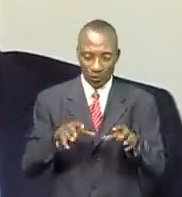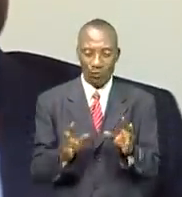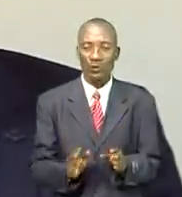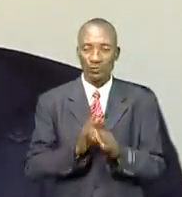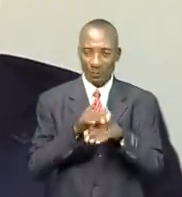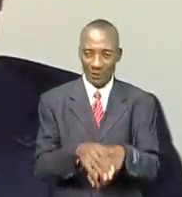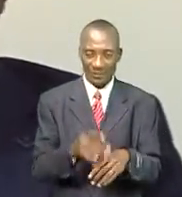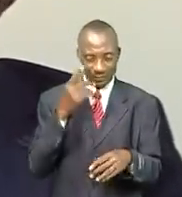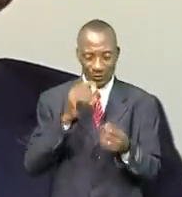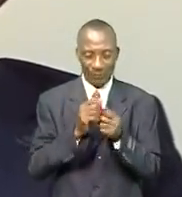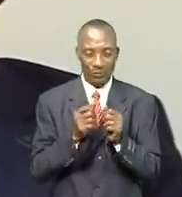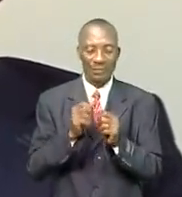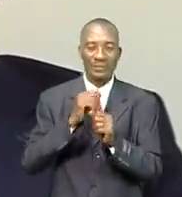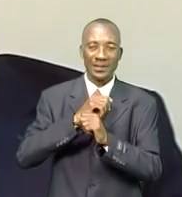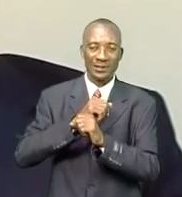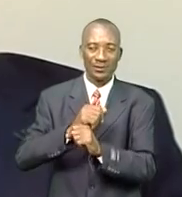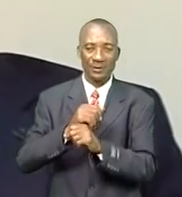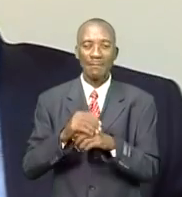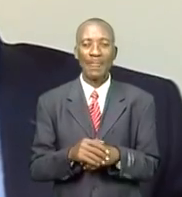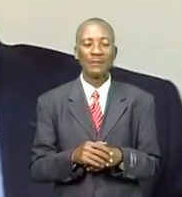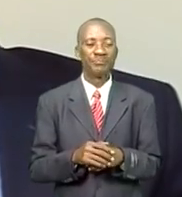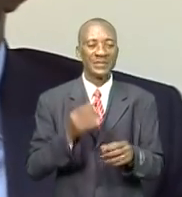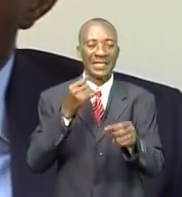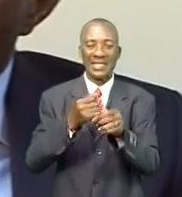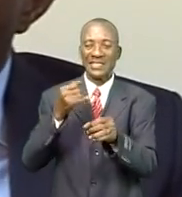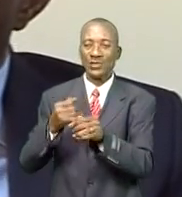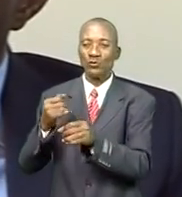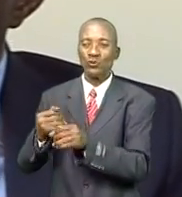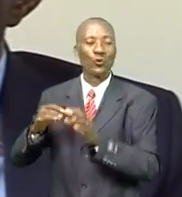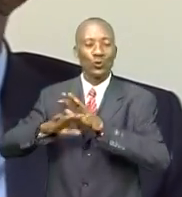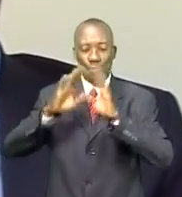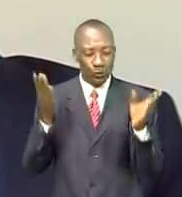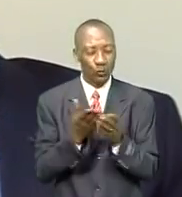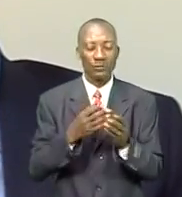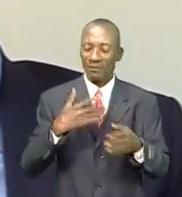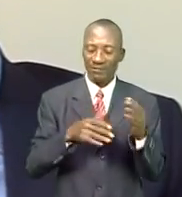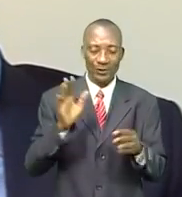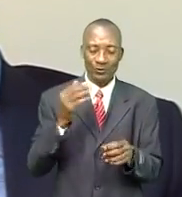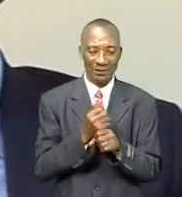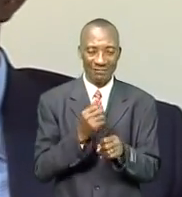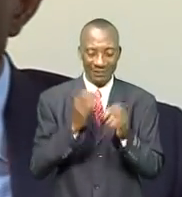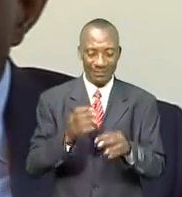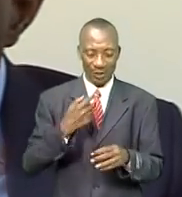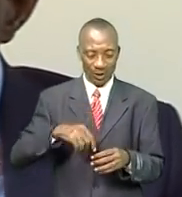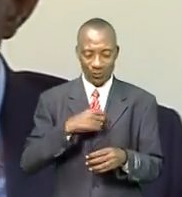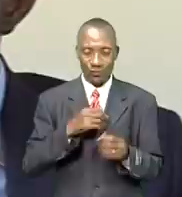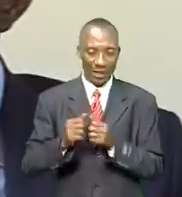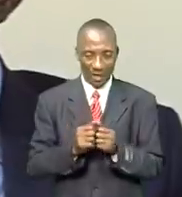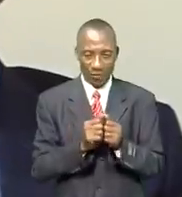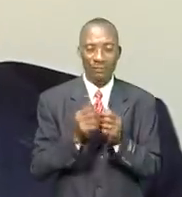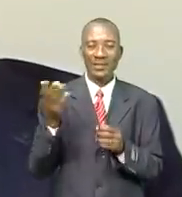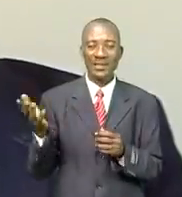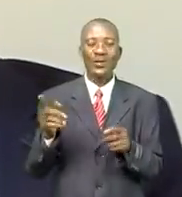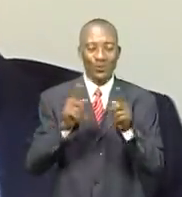veut la paix. Nous laissons les institutions faire leur travail. Nous sommes là pour les accompagner, mais en même temps, nous sommes là pour les